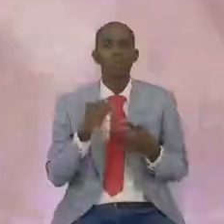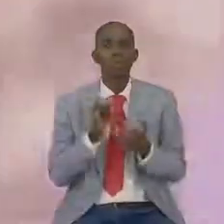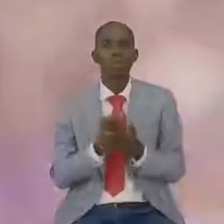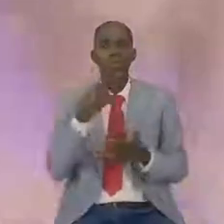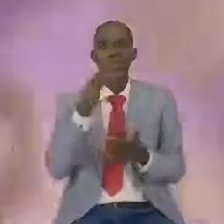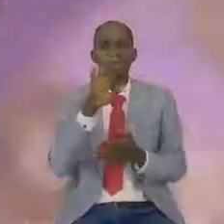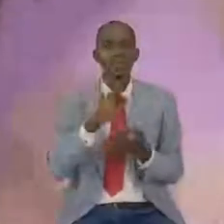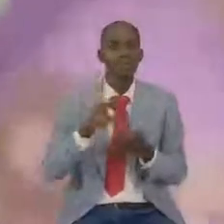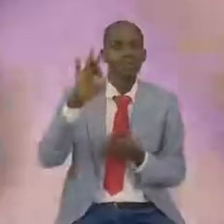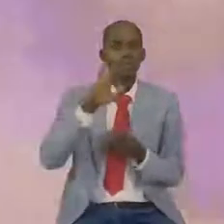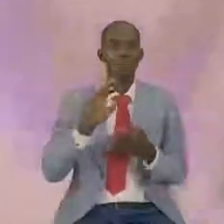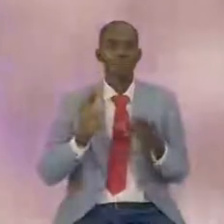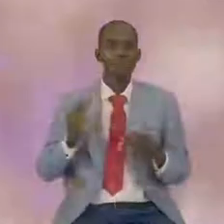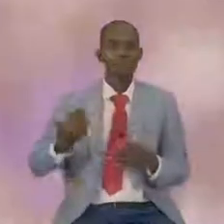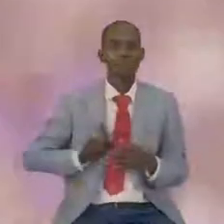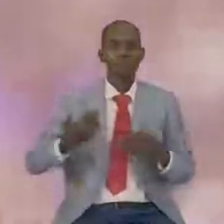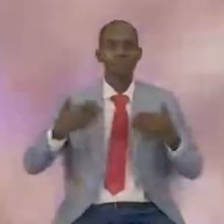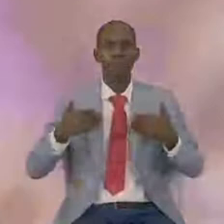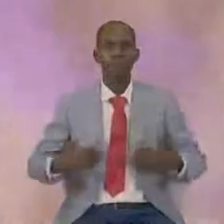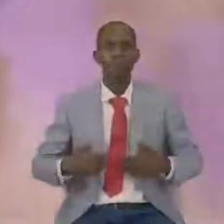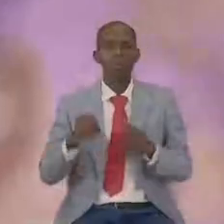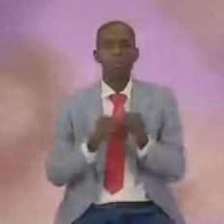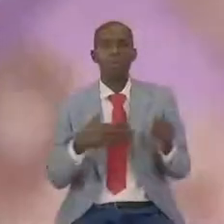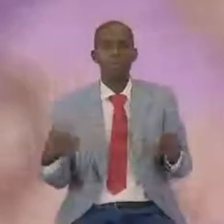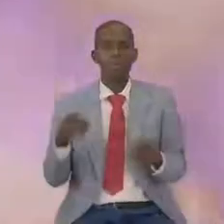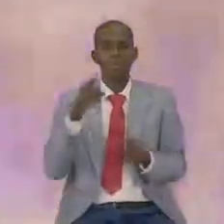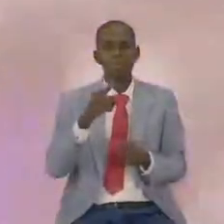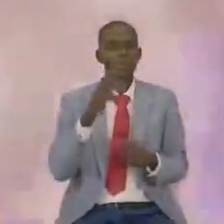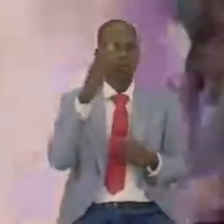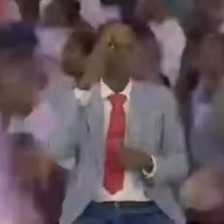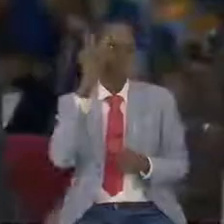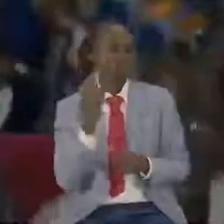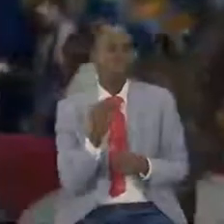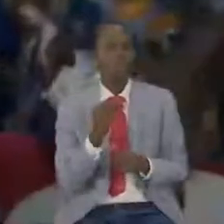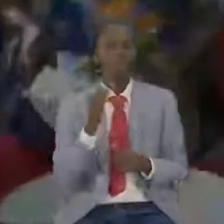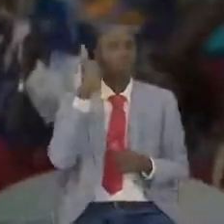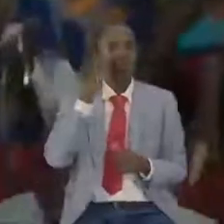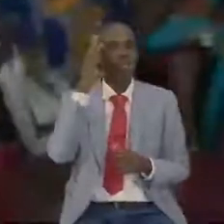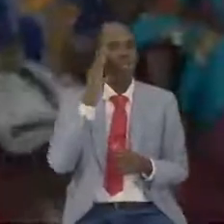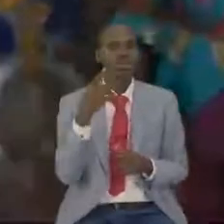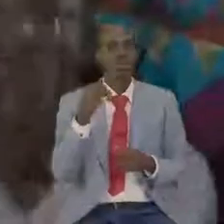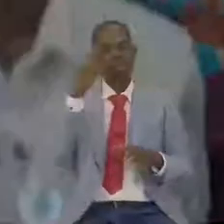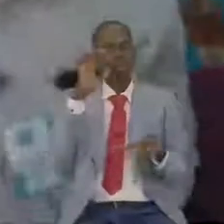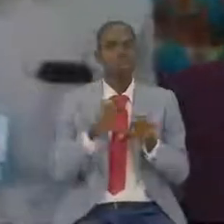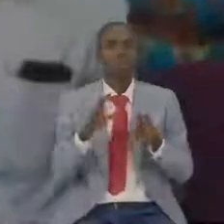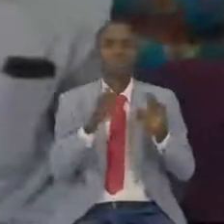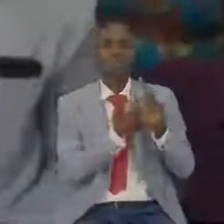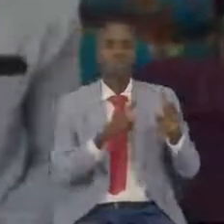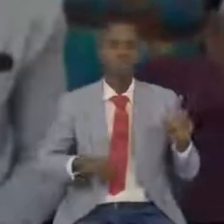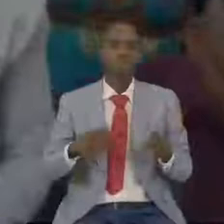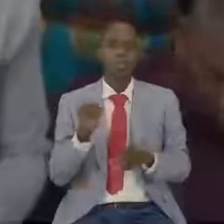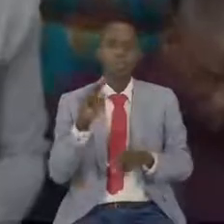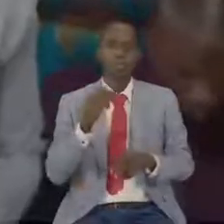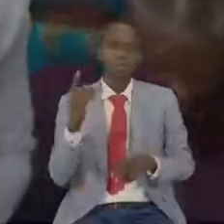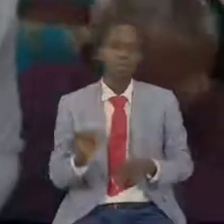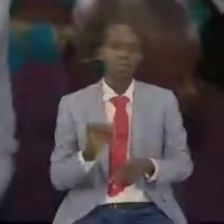esprit, ton âme, ton corps, tout va expérimenter l'alliance du Seigneur. Et c'est l'alliance